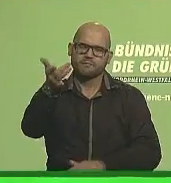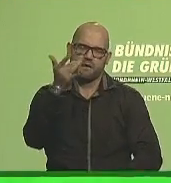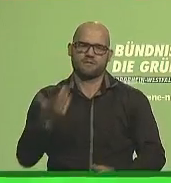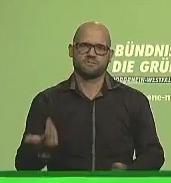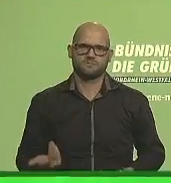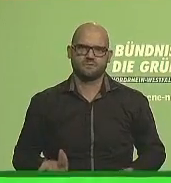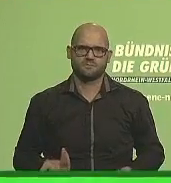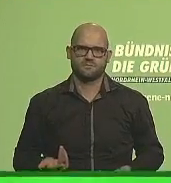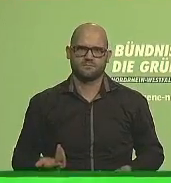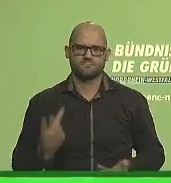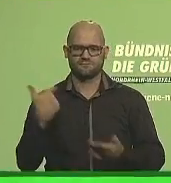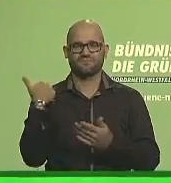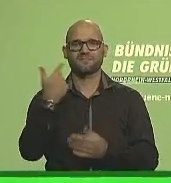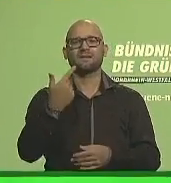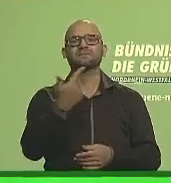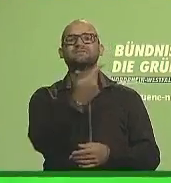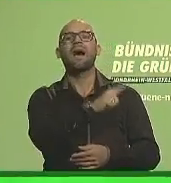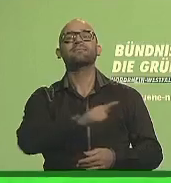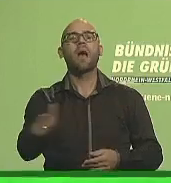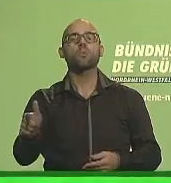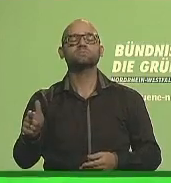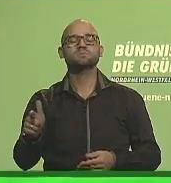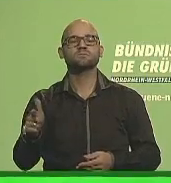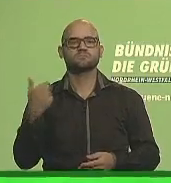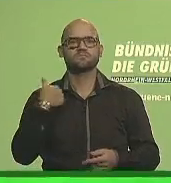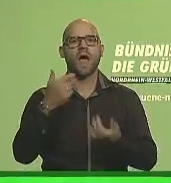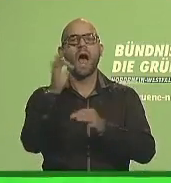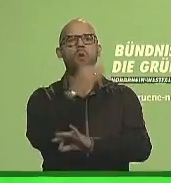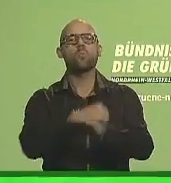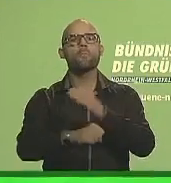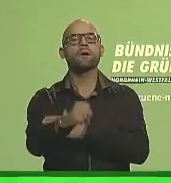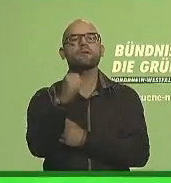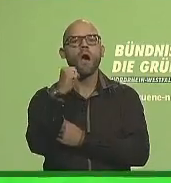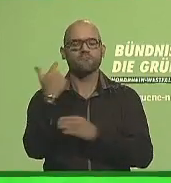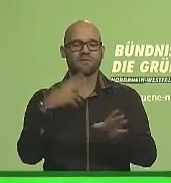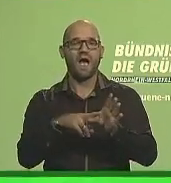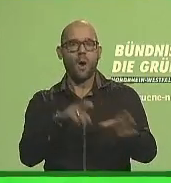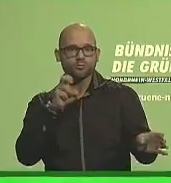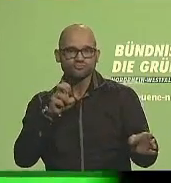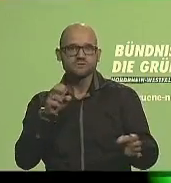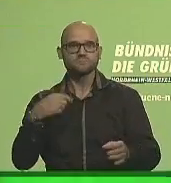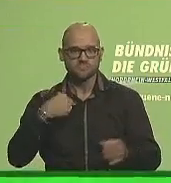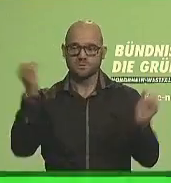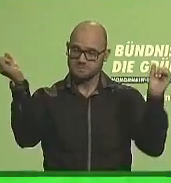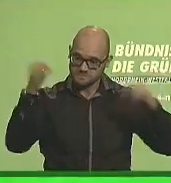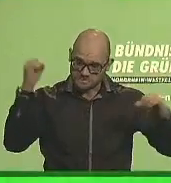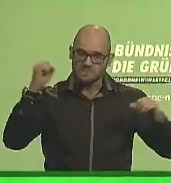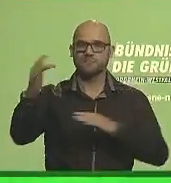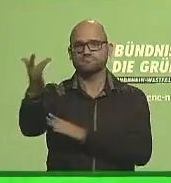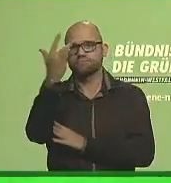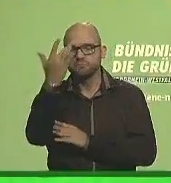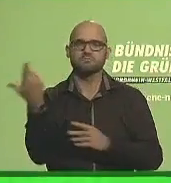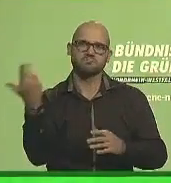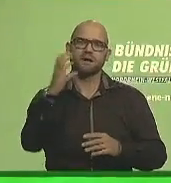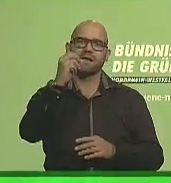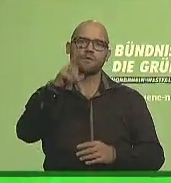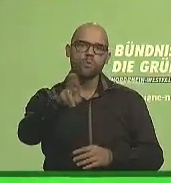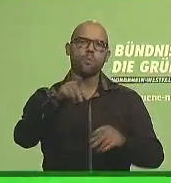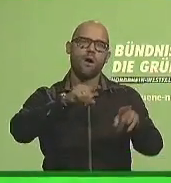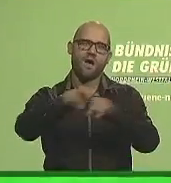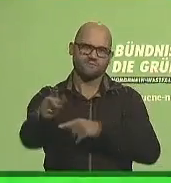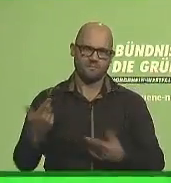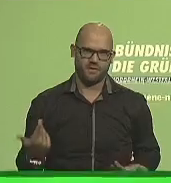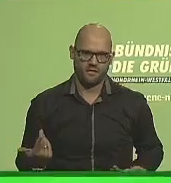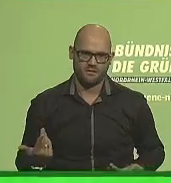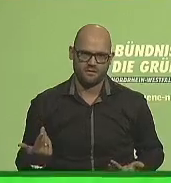Jahr 2000 den Ausstieg aus der Atomkraft beschlossen haben. Wer war dagegen? CDU und FDP. Und als sie